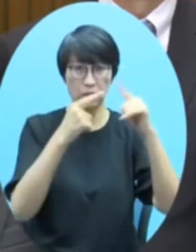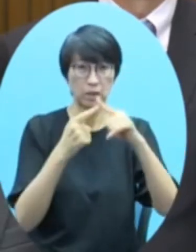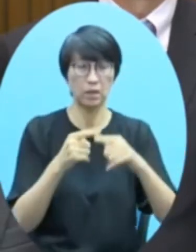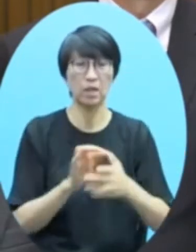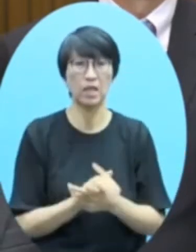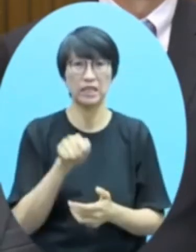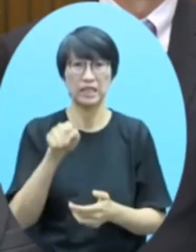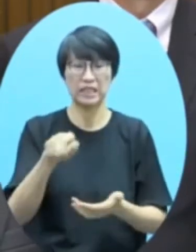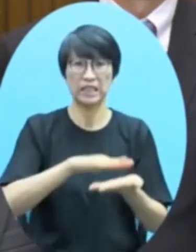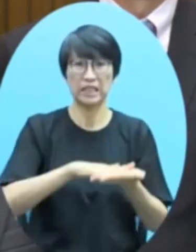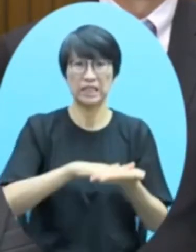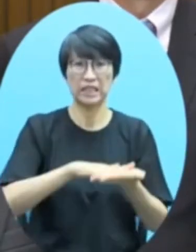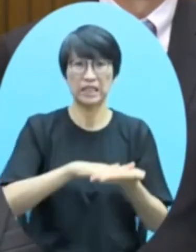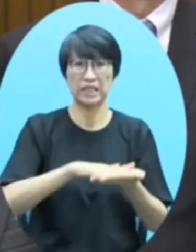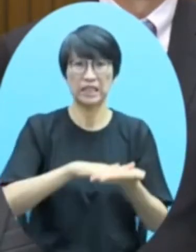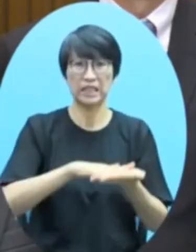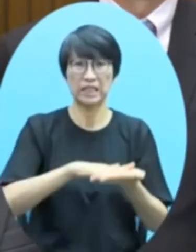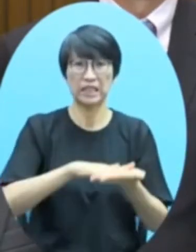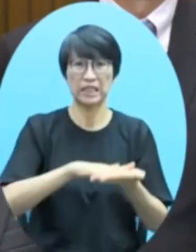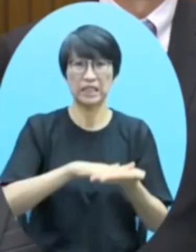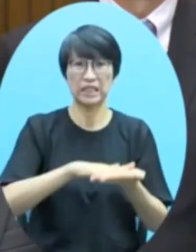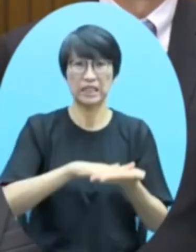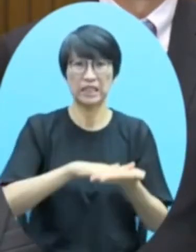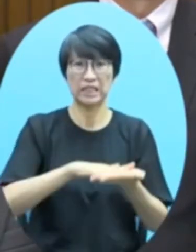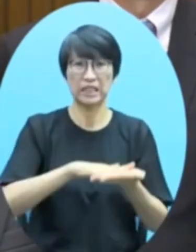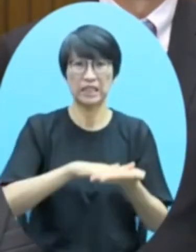事變質，